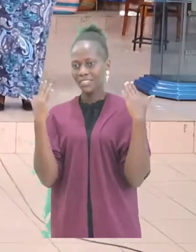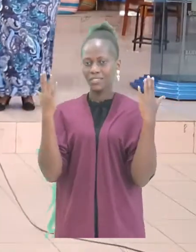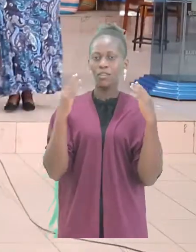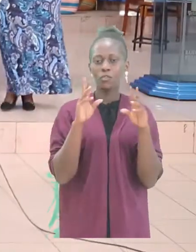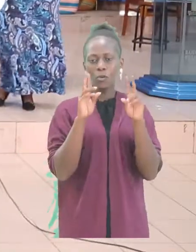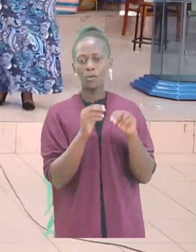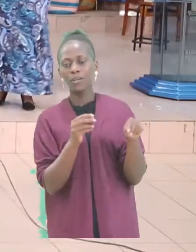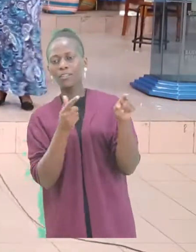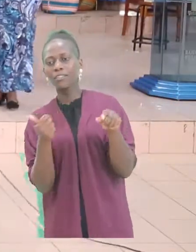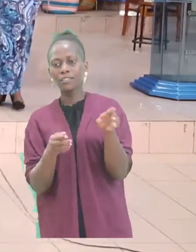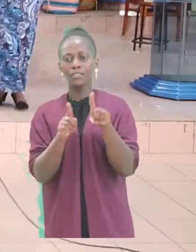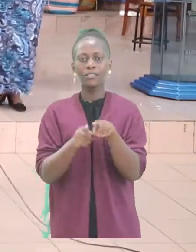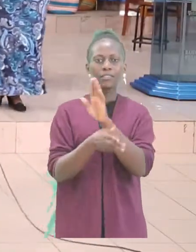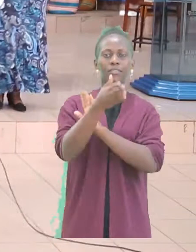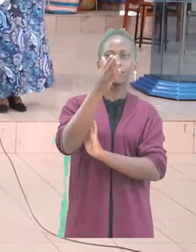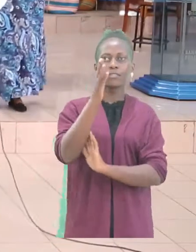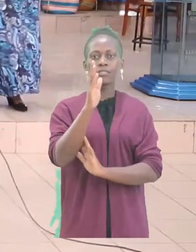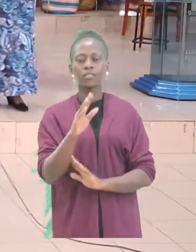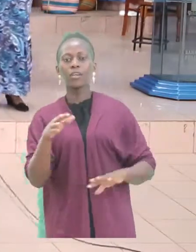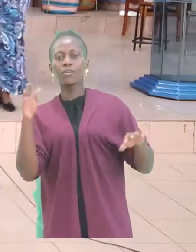Kuna Mungu kama wewe Bwana,